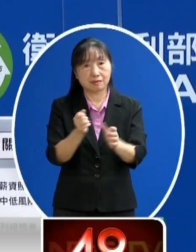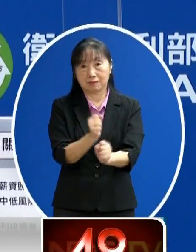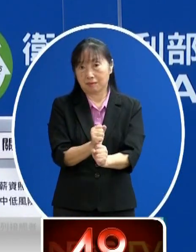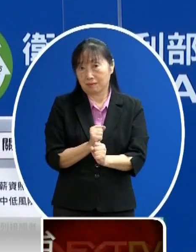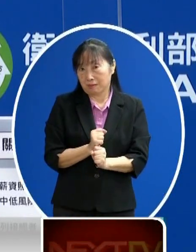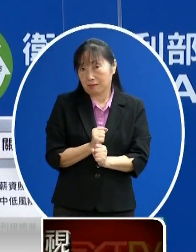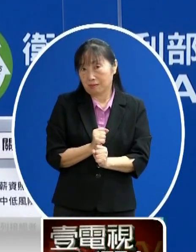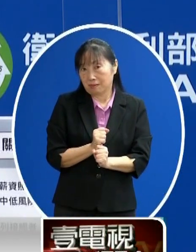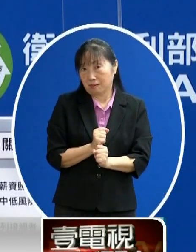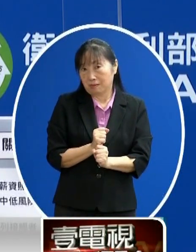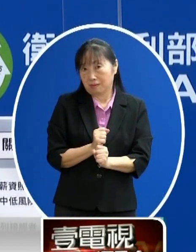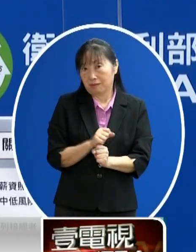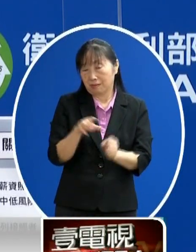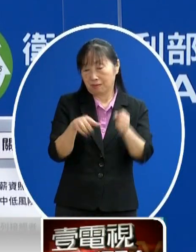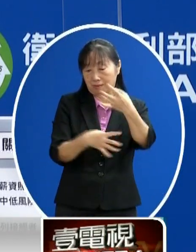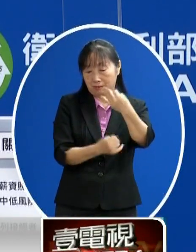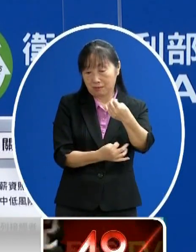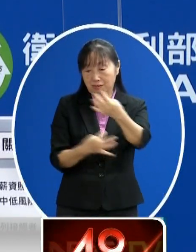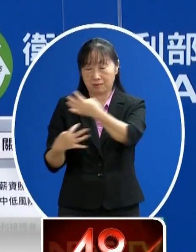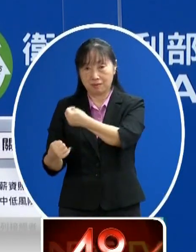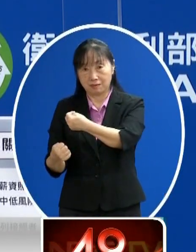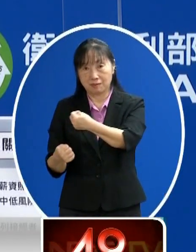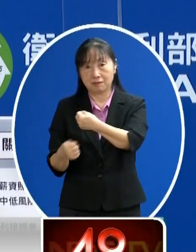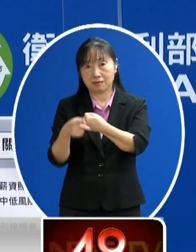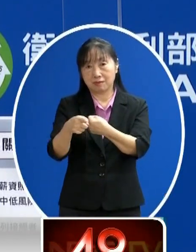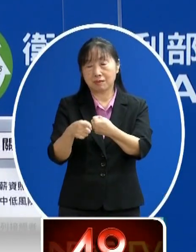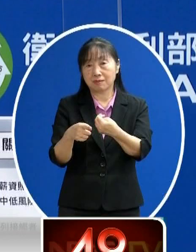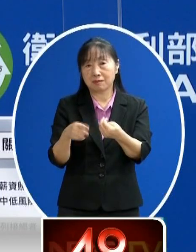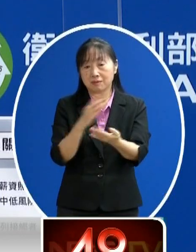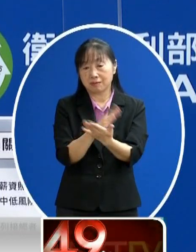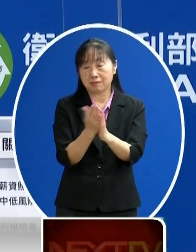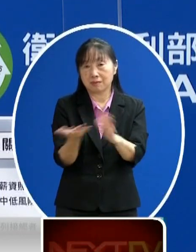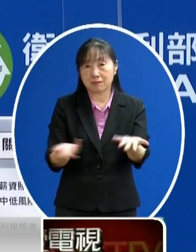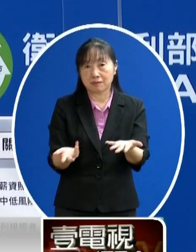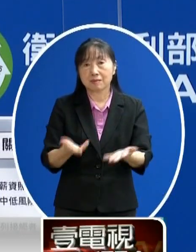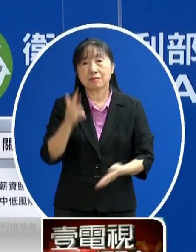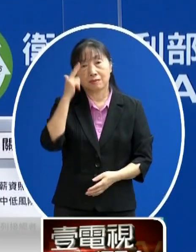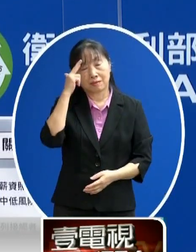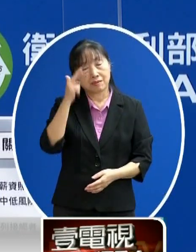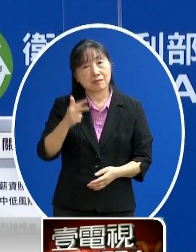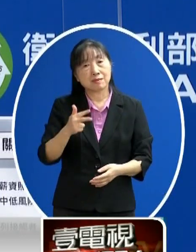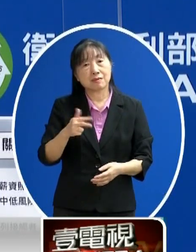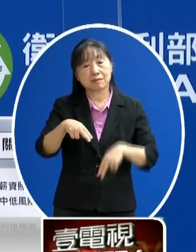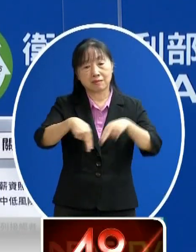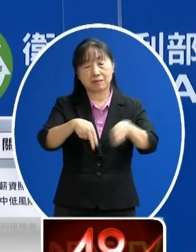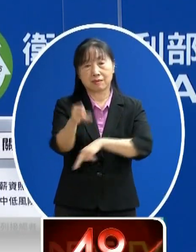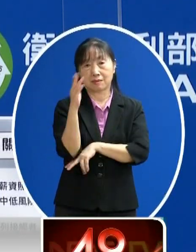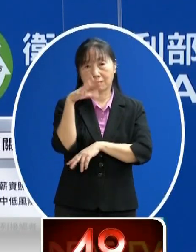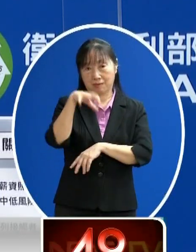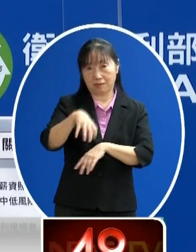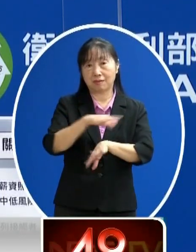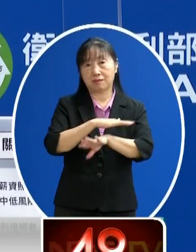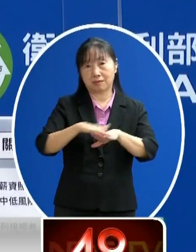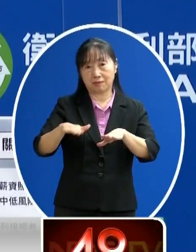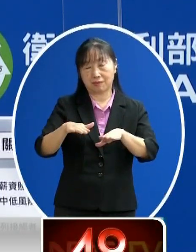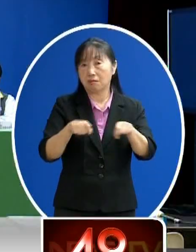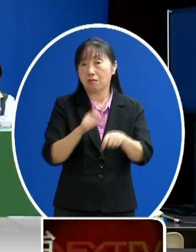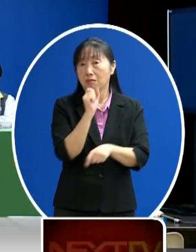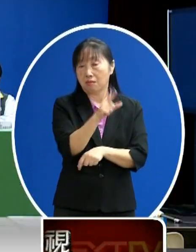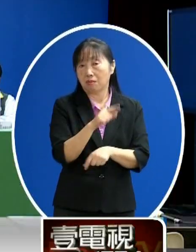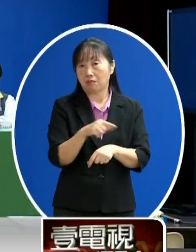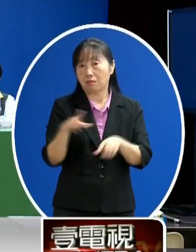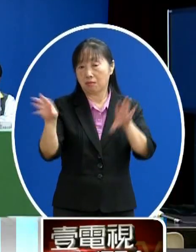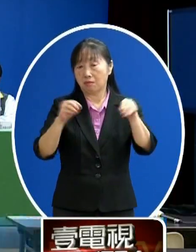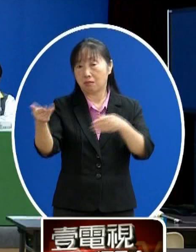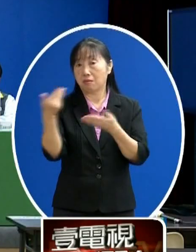哈，要警戒的一个时间或各项的措施，那下礼拜哈，那行政院也会统一的来对外来说。 指